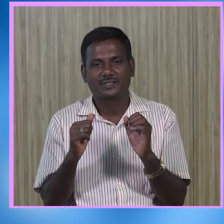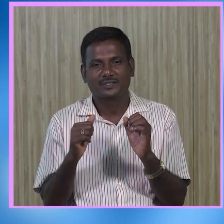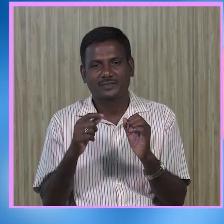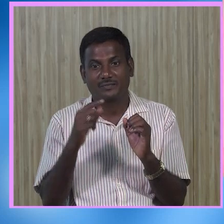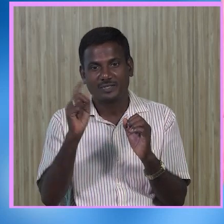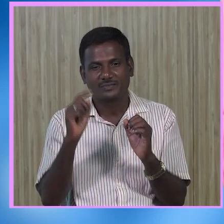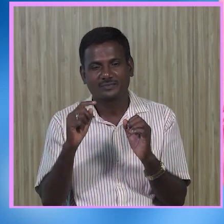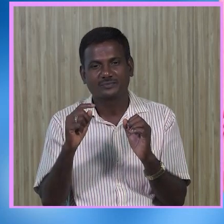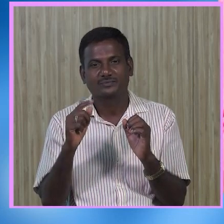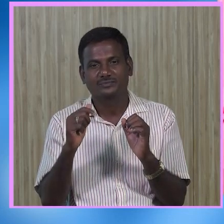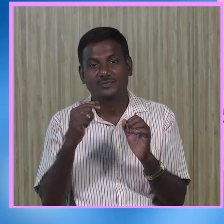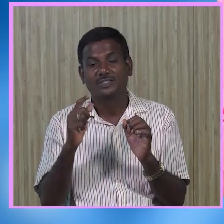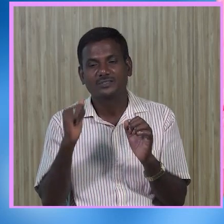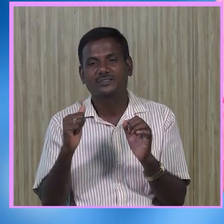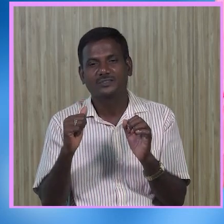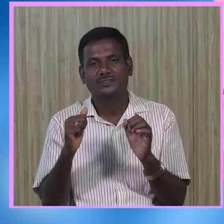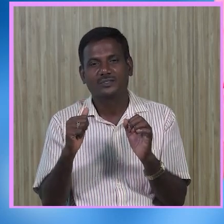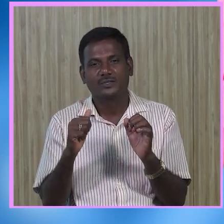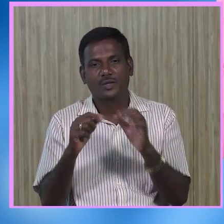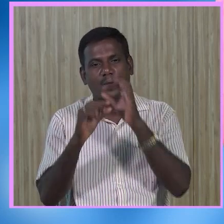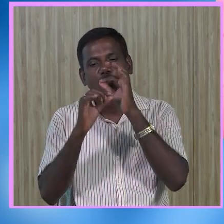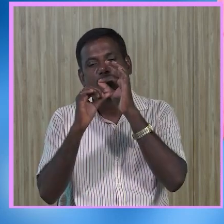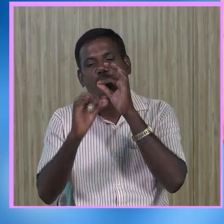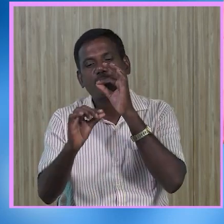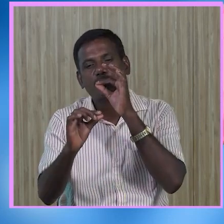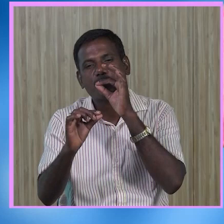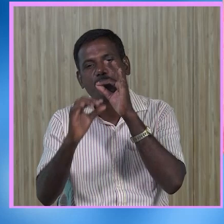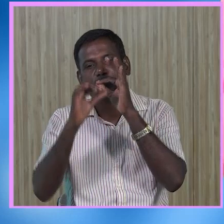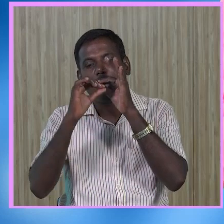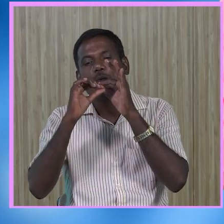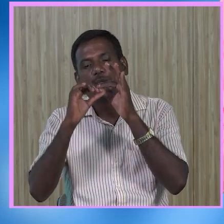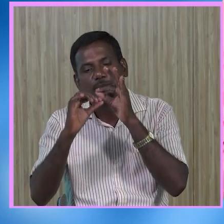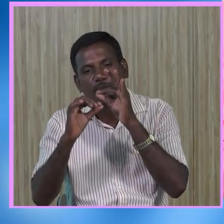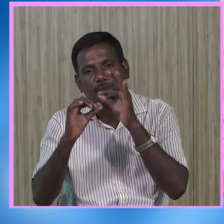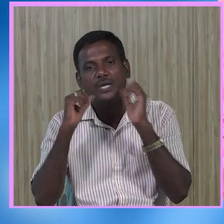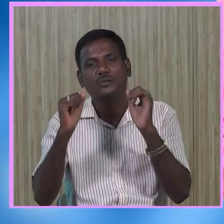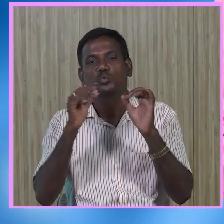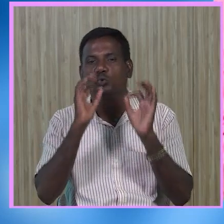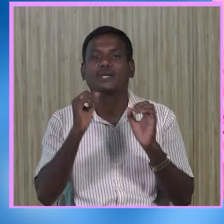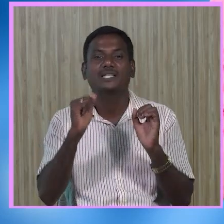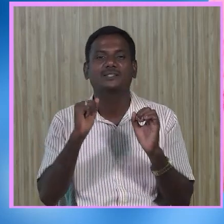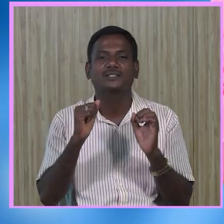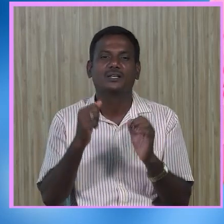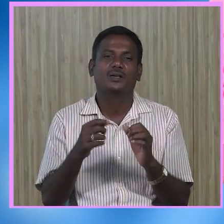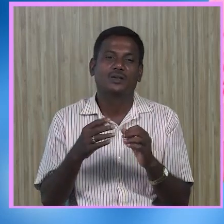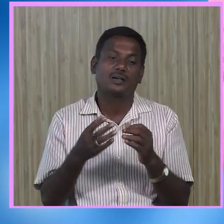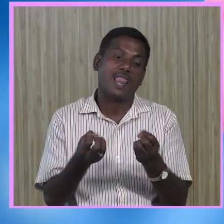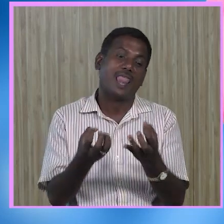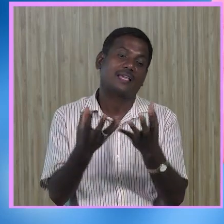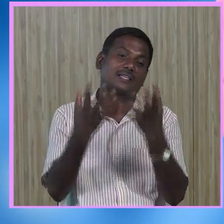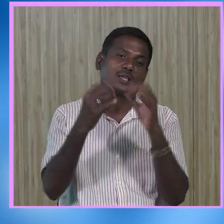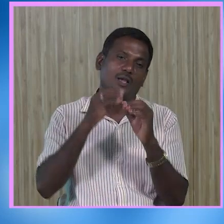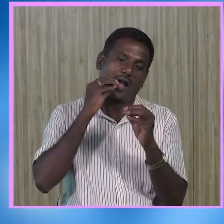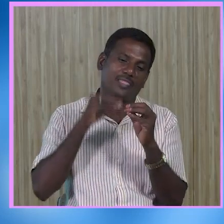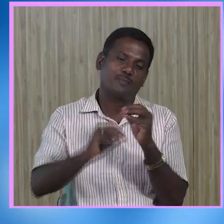வெரி குட். என்ன செய்வாங்க? குழாயை வச்சு ஊதுவாங்க. எதுக்கு ஊதுனோம்? ஊதுனா